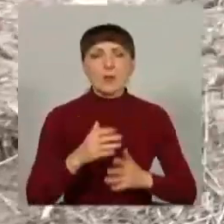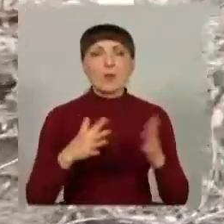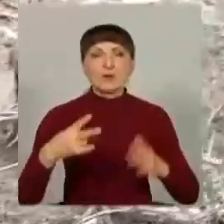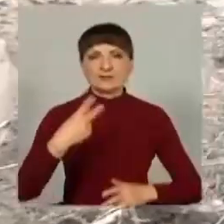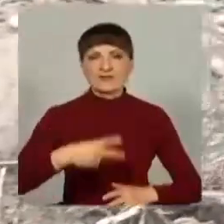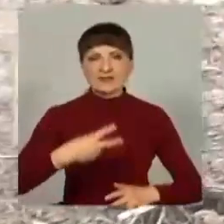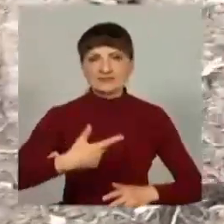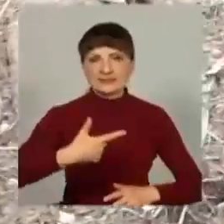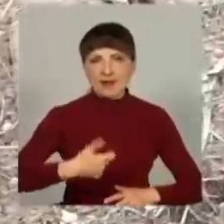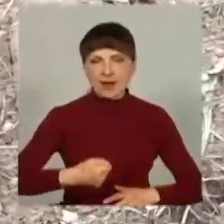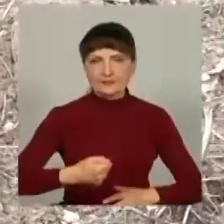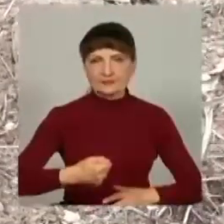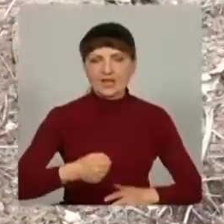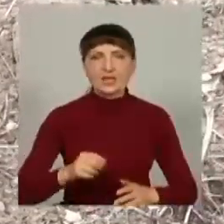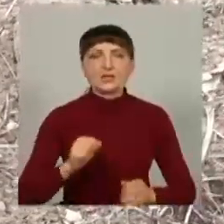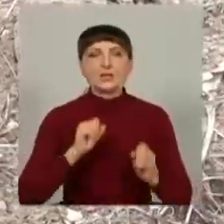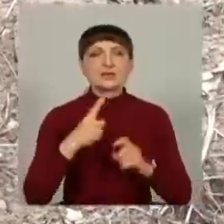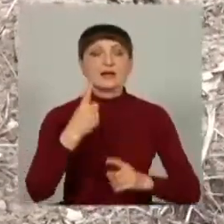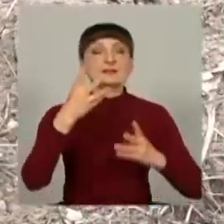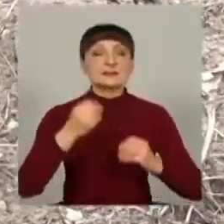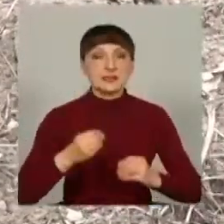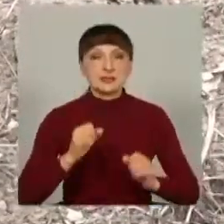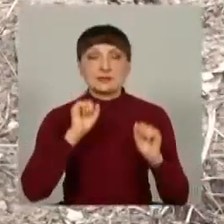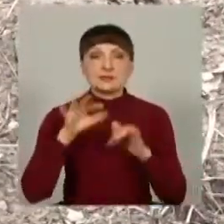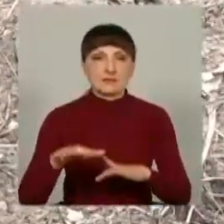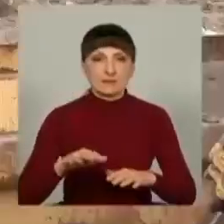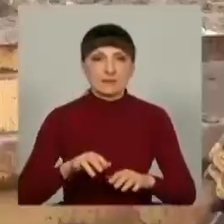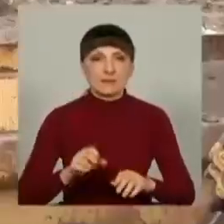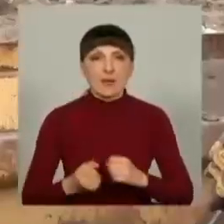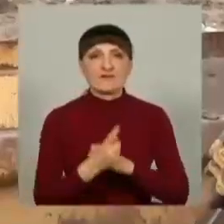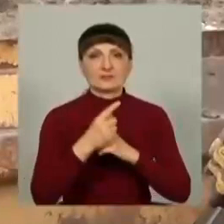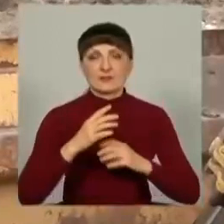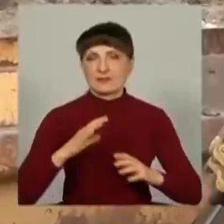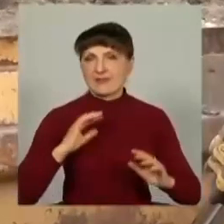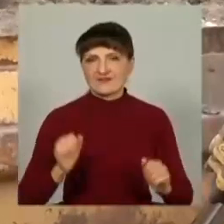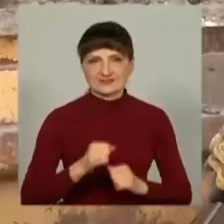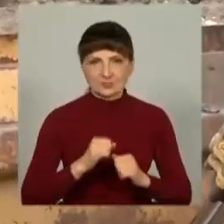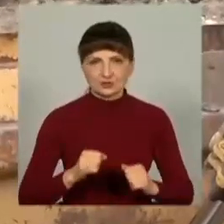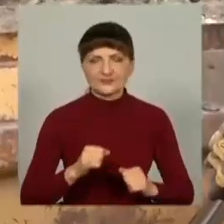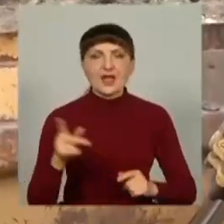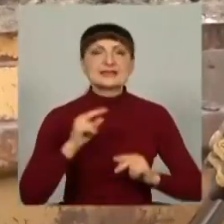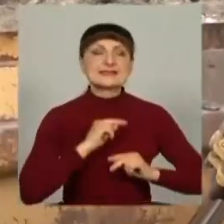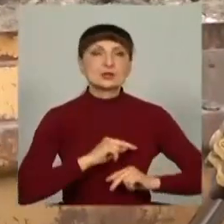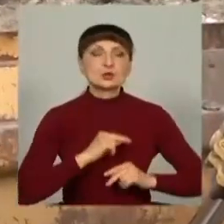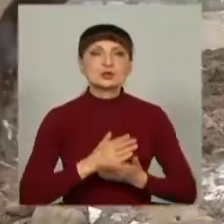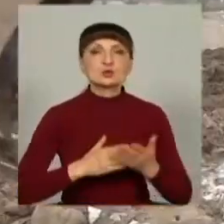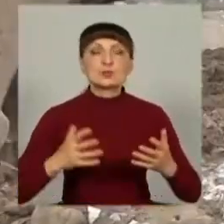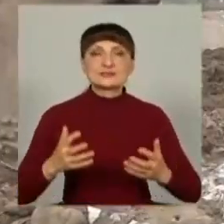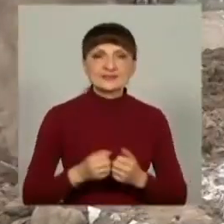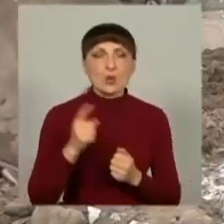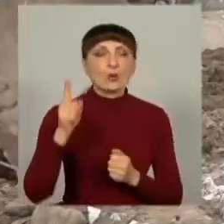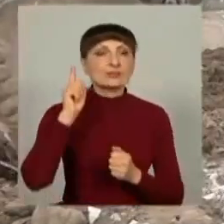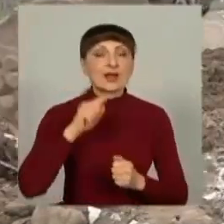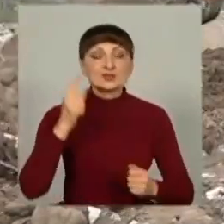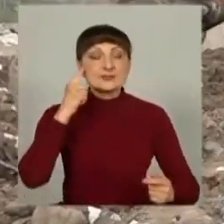20 гектаров и образоваться за один день она просто не могла как признается сотрудник службы спасения алматы он даже не